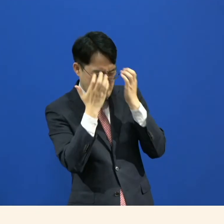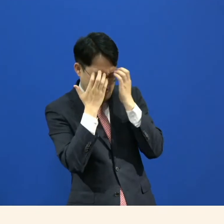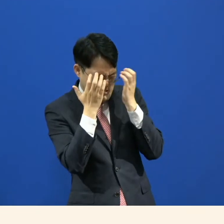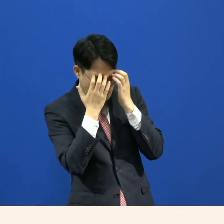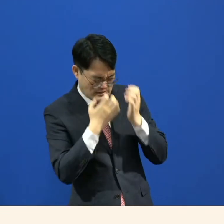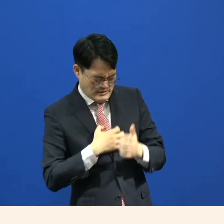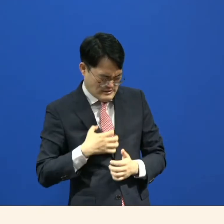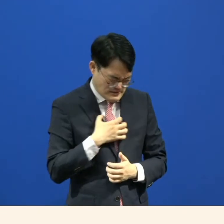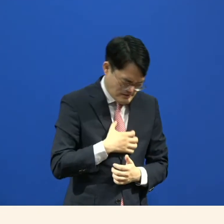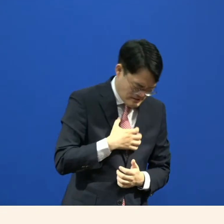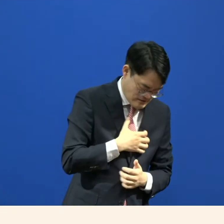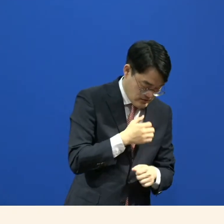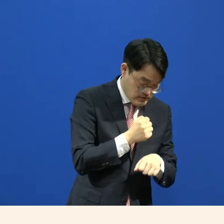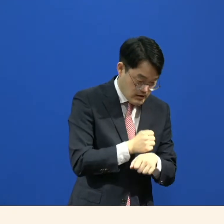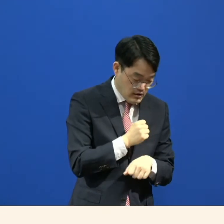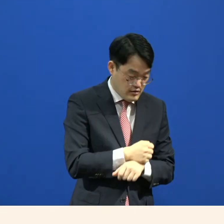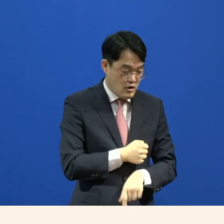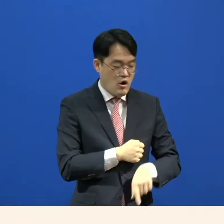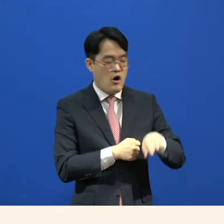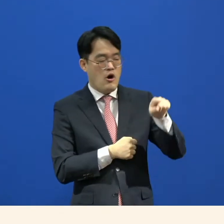저분 신령하시다.